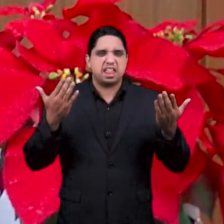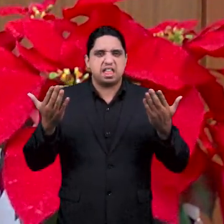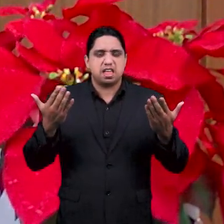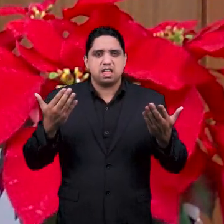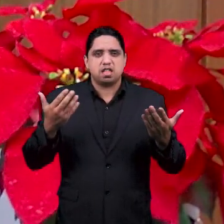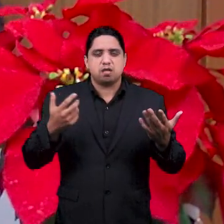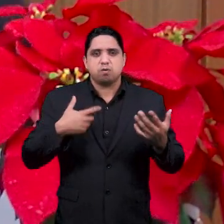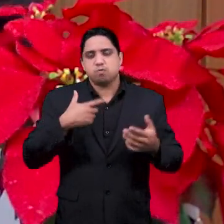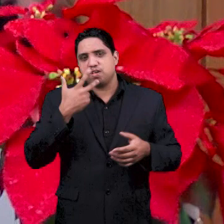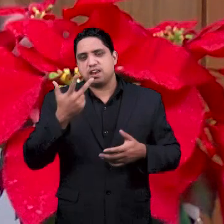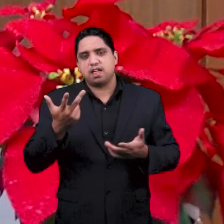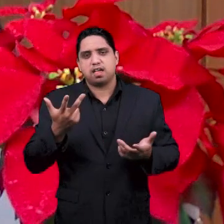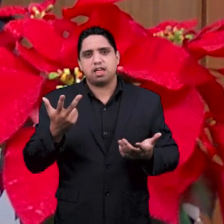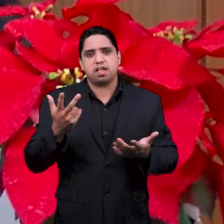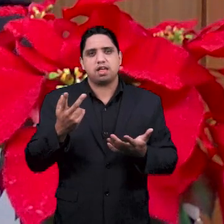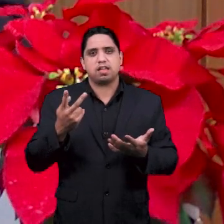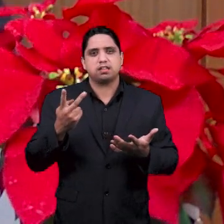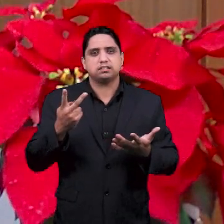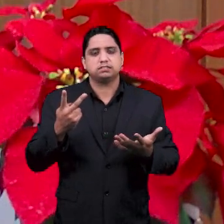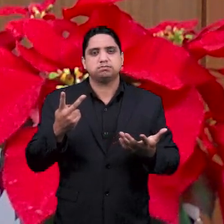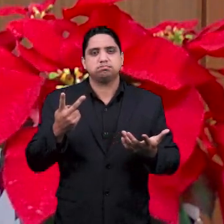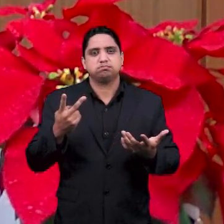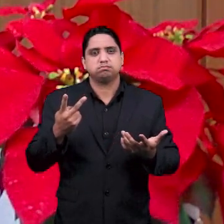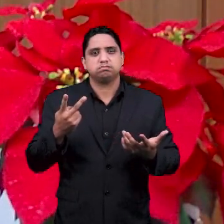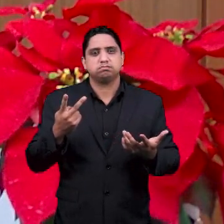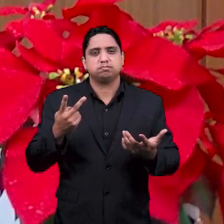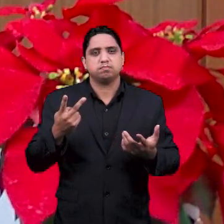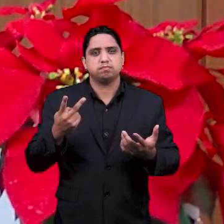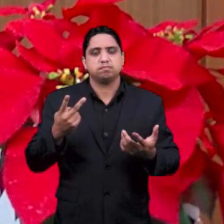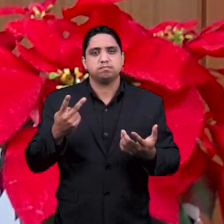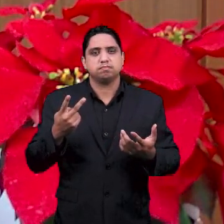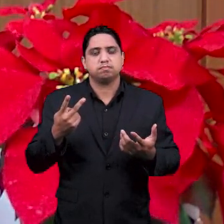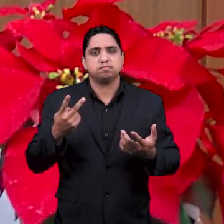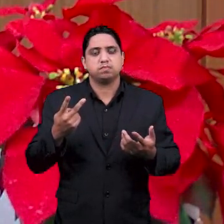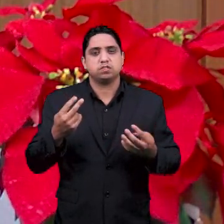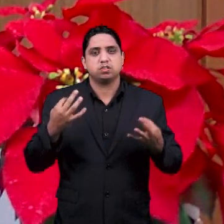И инсинуации, которые ты